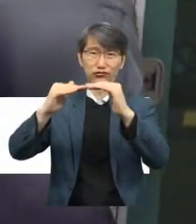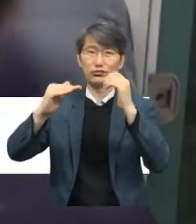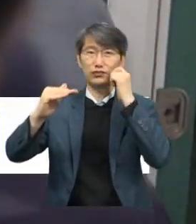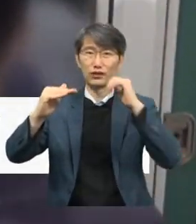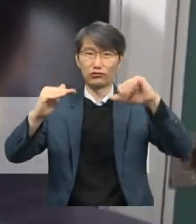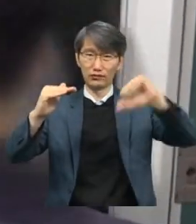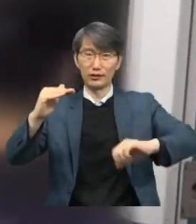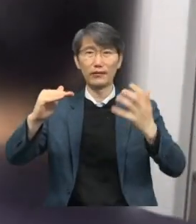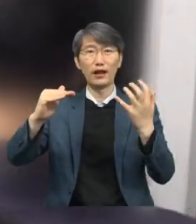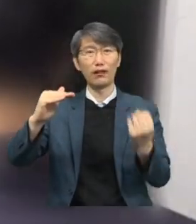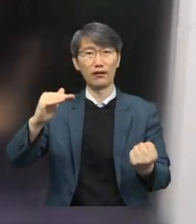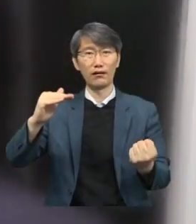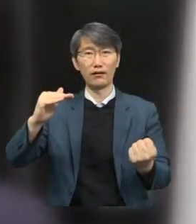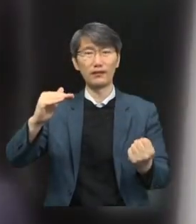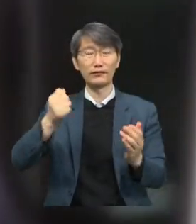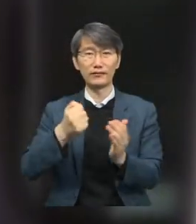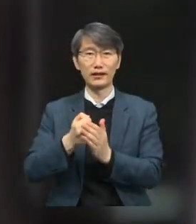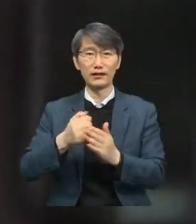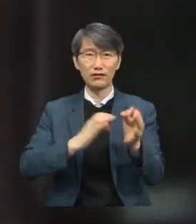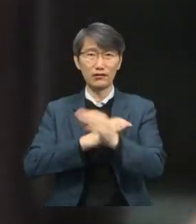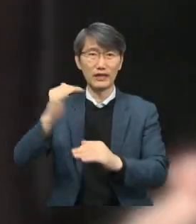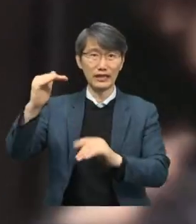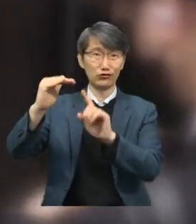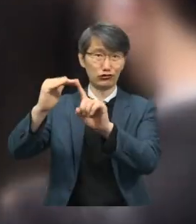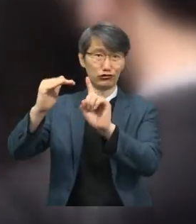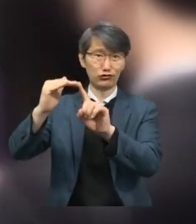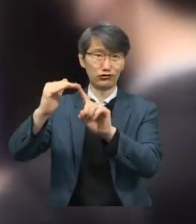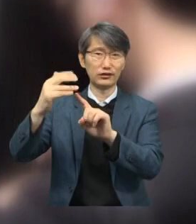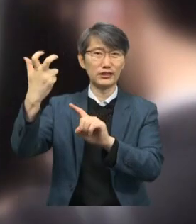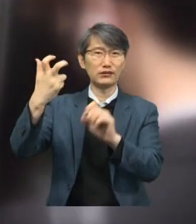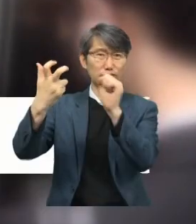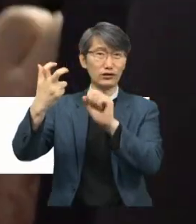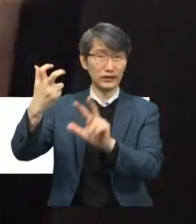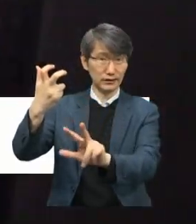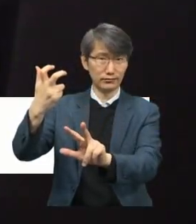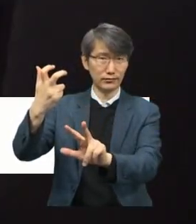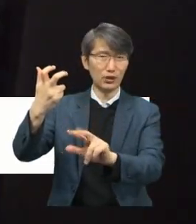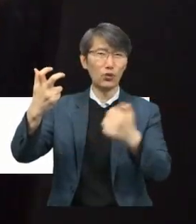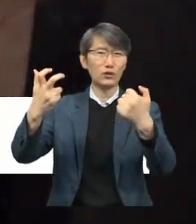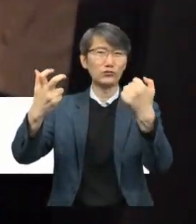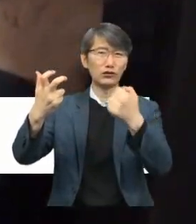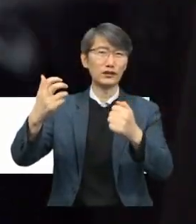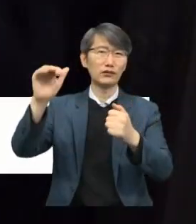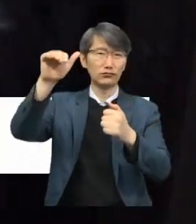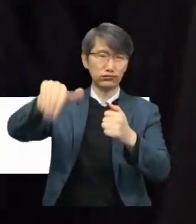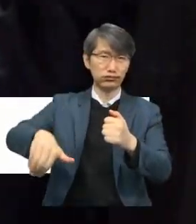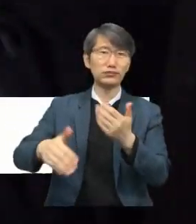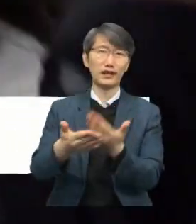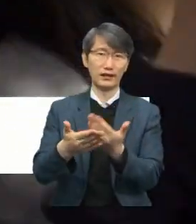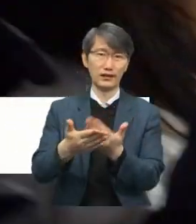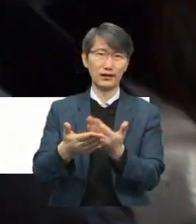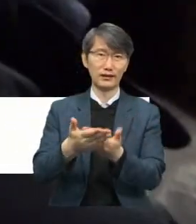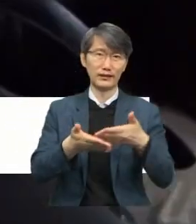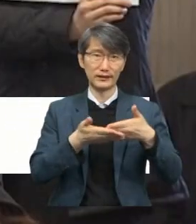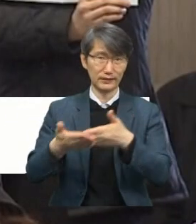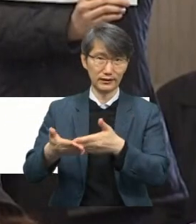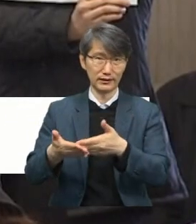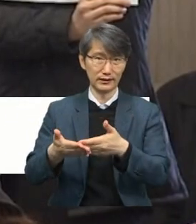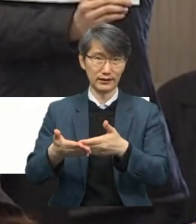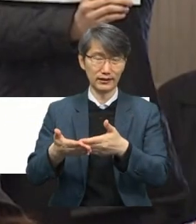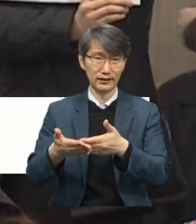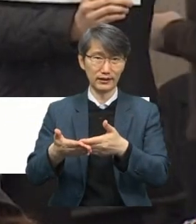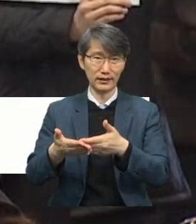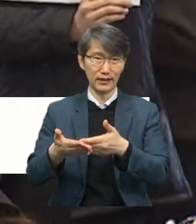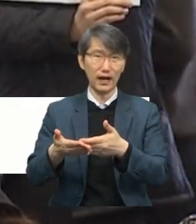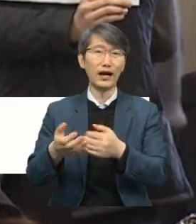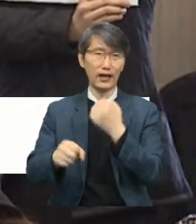탈락한 겁니다. 때문에 경제성 기준을 현행 70%에서 50%까지 완화하자는 개선안을 조만간